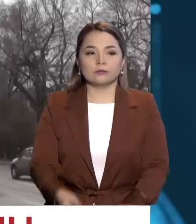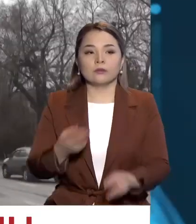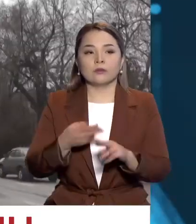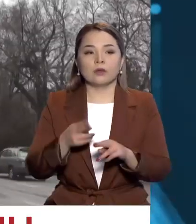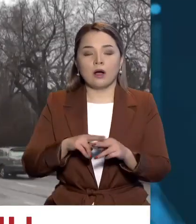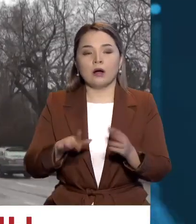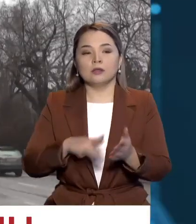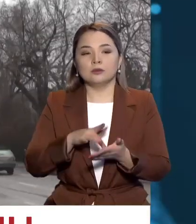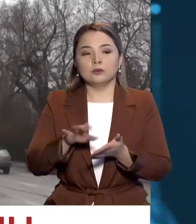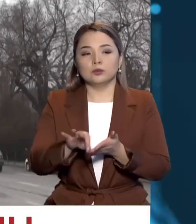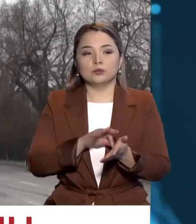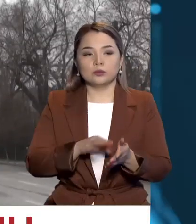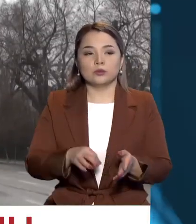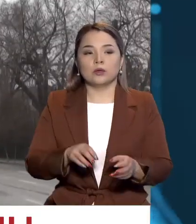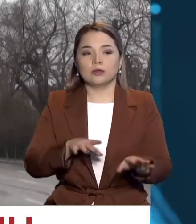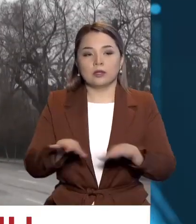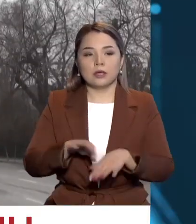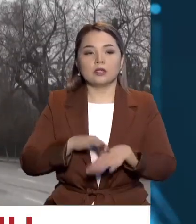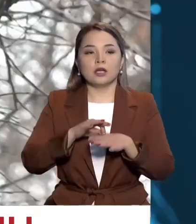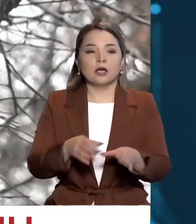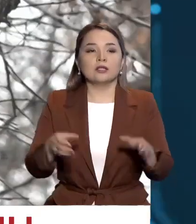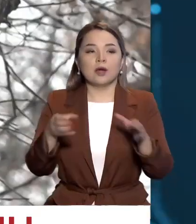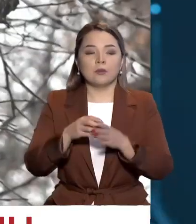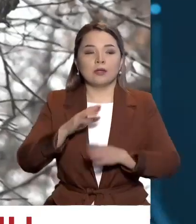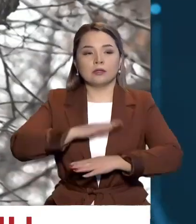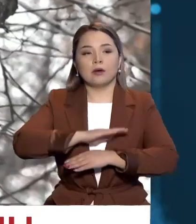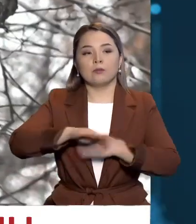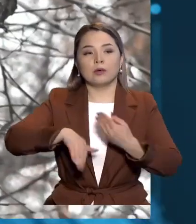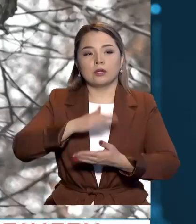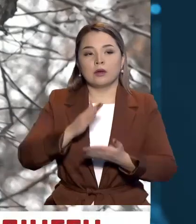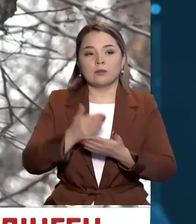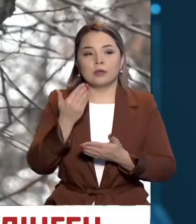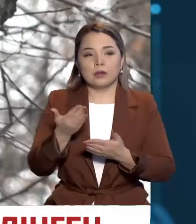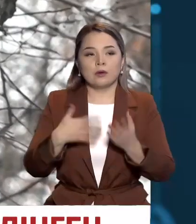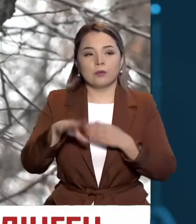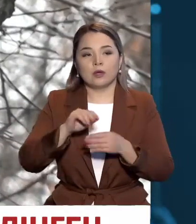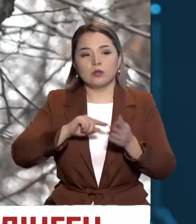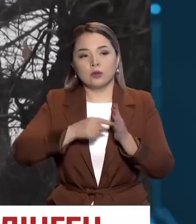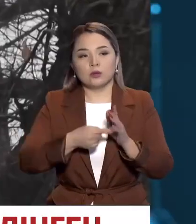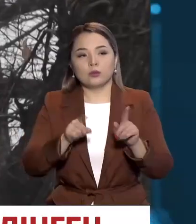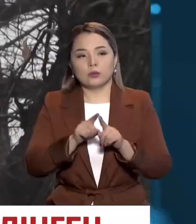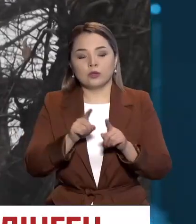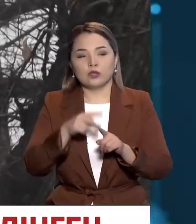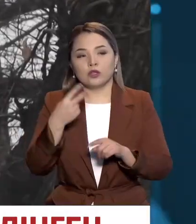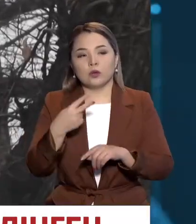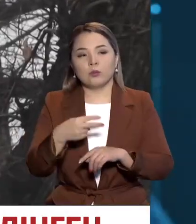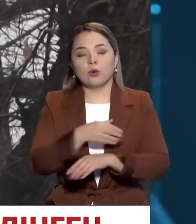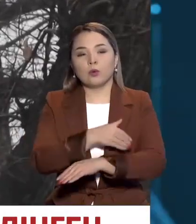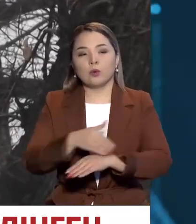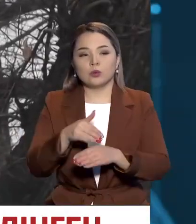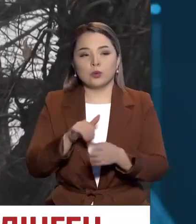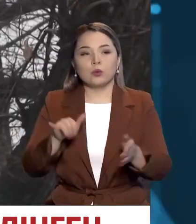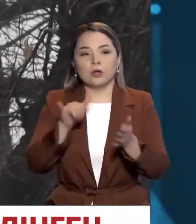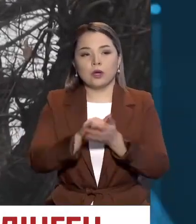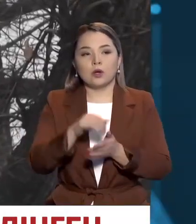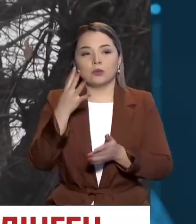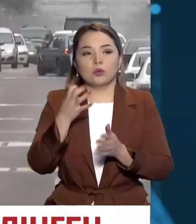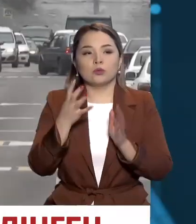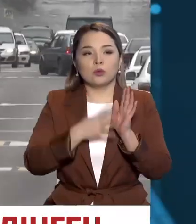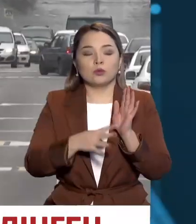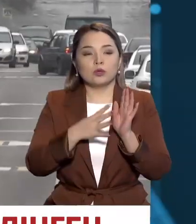Сондай-ақ қалалық шұғыл әрекет ету штабы тәртіпсіздік кезінде бұзақылардың мақсатты түрде 20 көшеге орнатылған